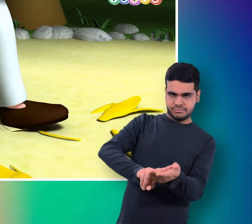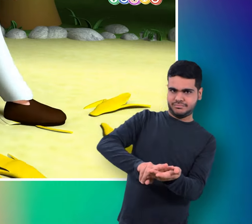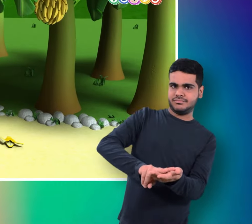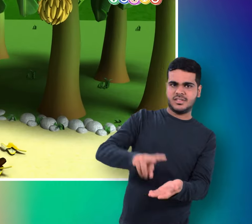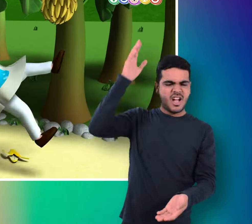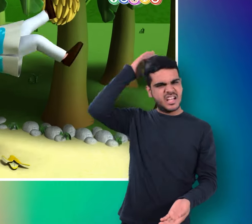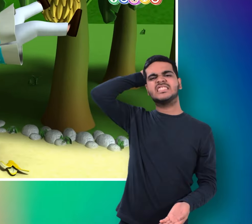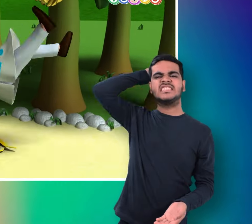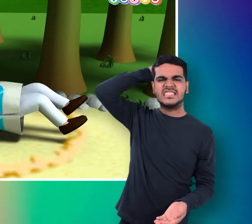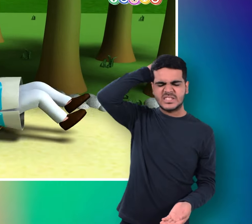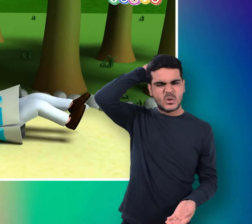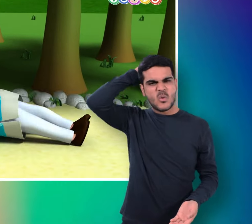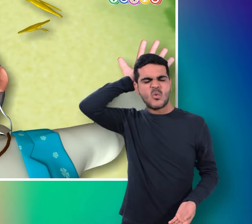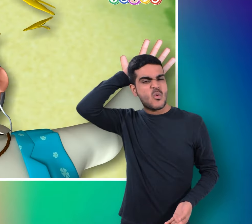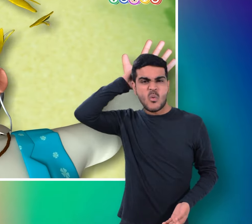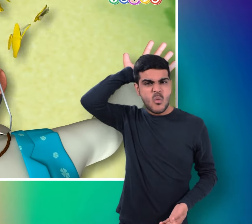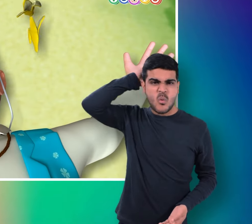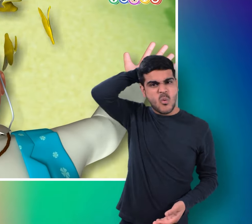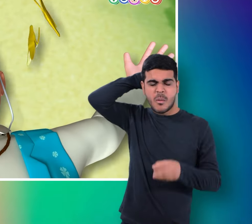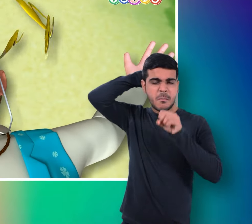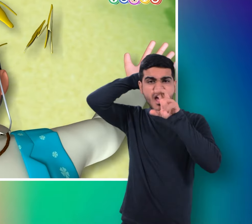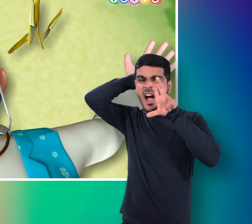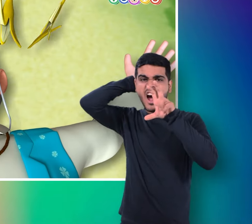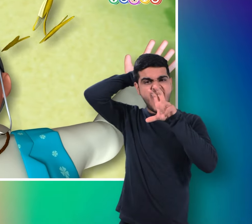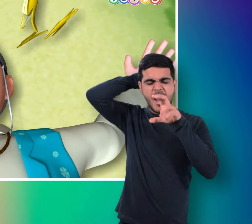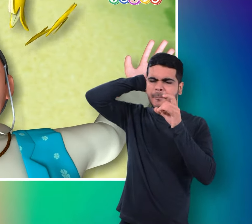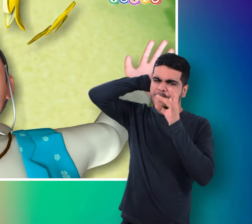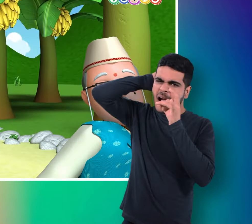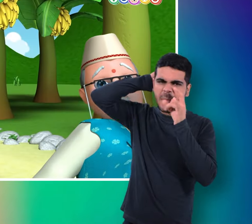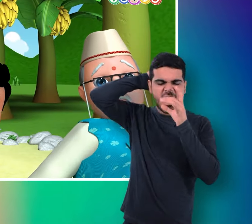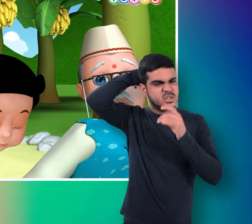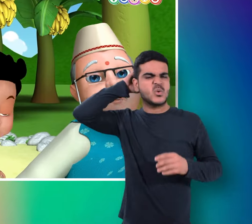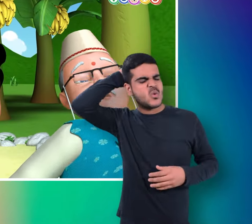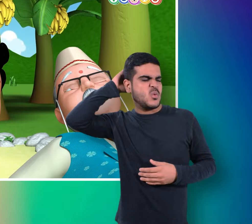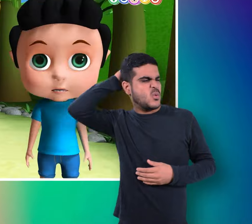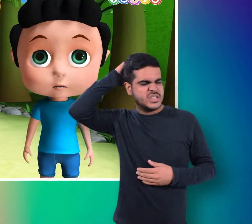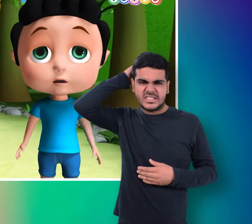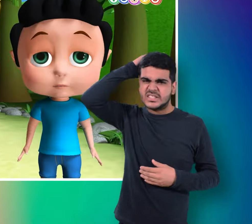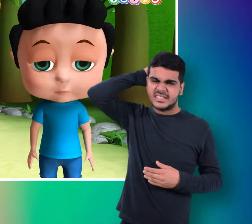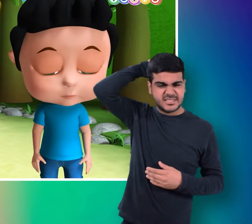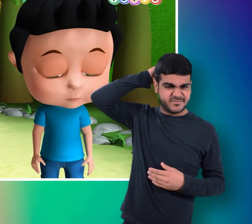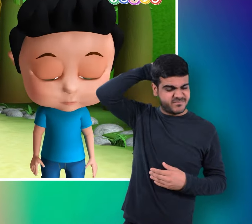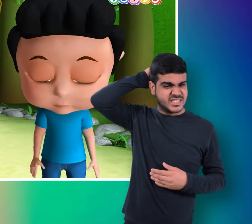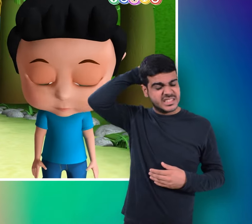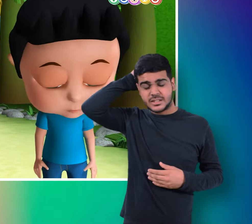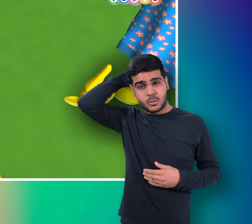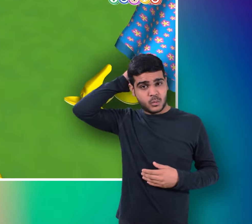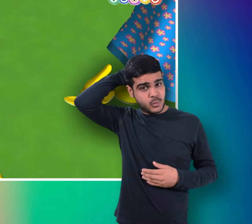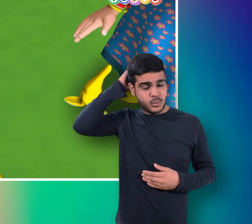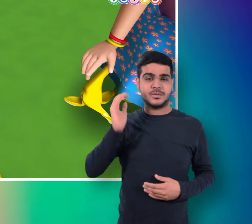लाला जी केरे प्रणाम मु से निकला हाय राम हाय राम हाय राम